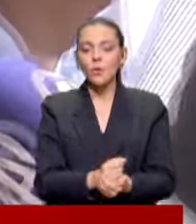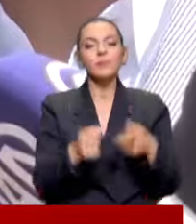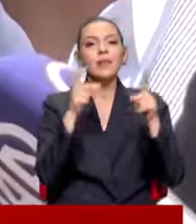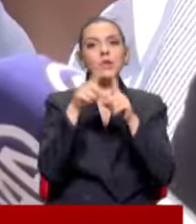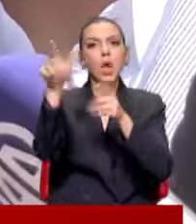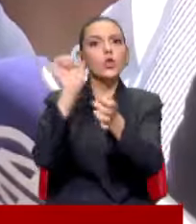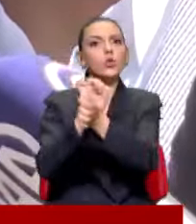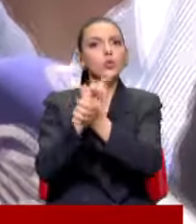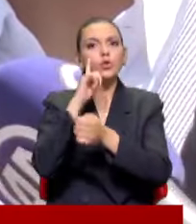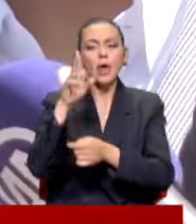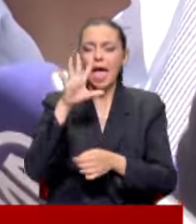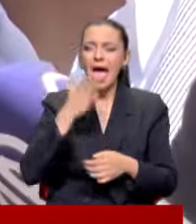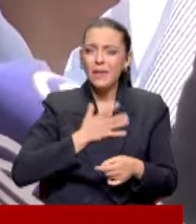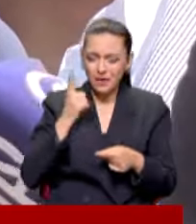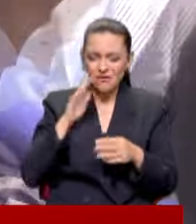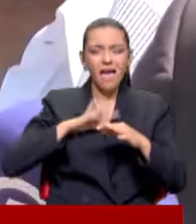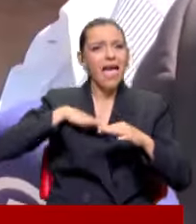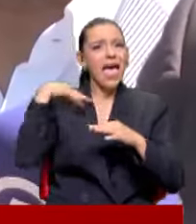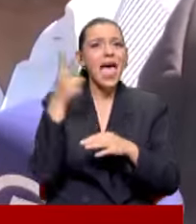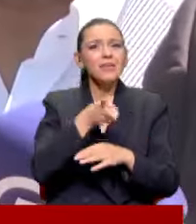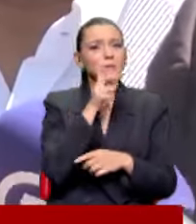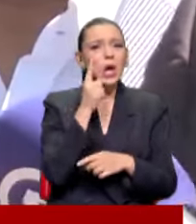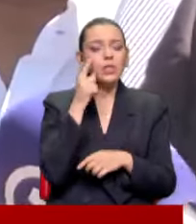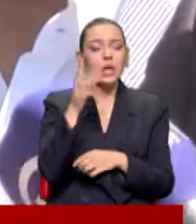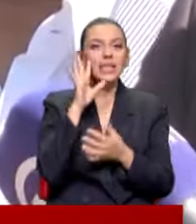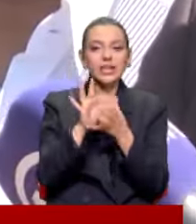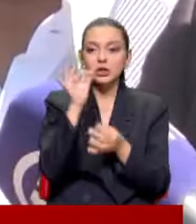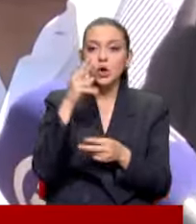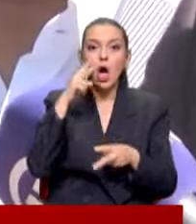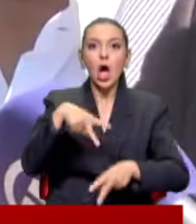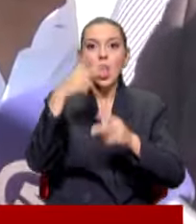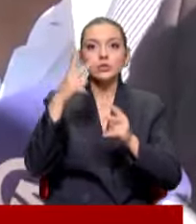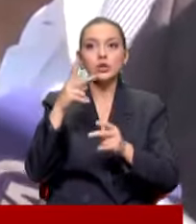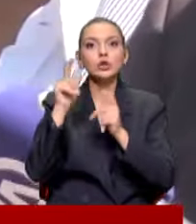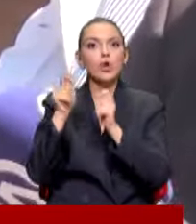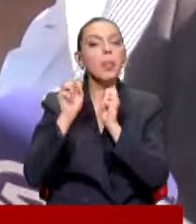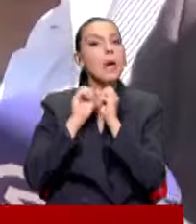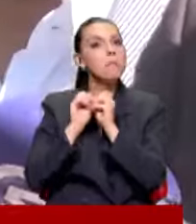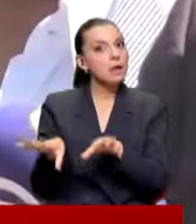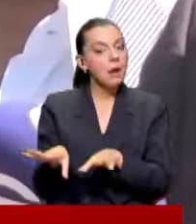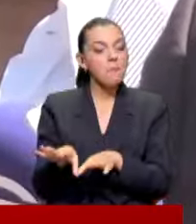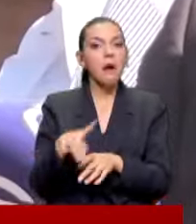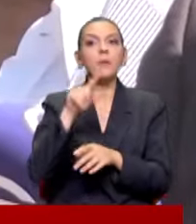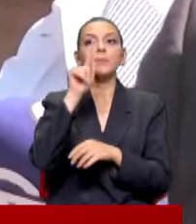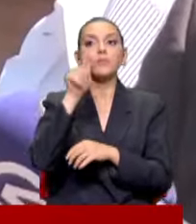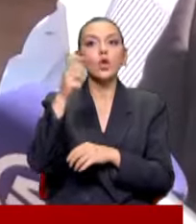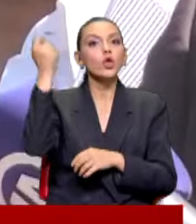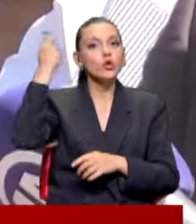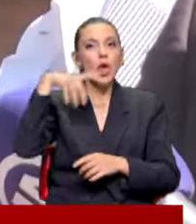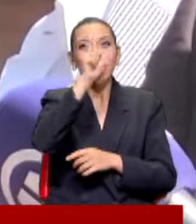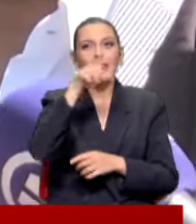tutukluluğu baştan sona hukuksuzluktur. Kişiyi özgürlüğünden mahrum etmeye yeltenmek tamamen